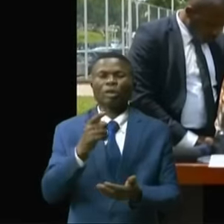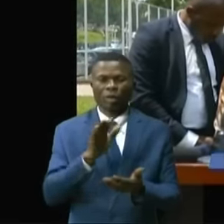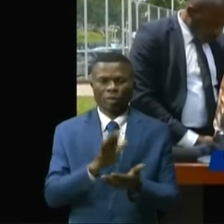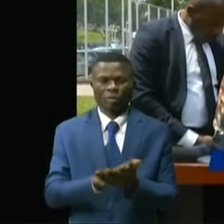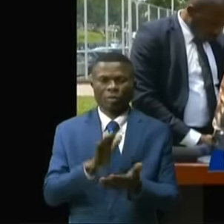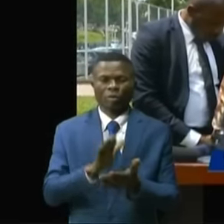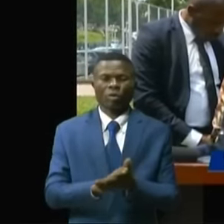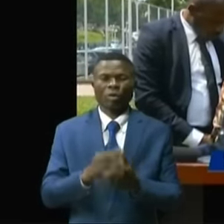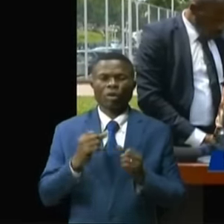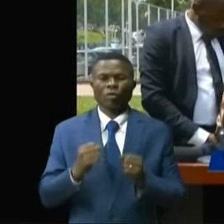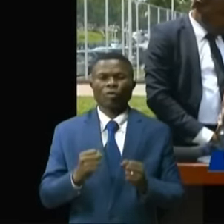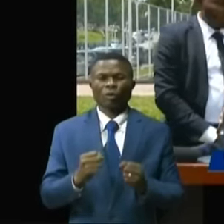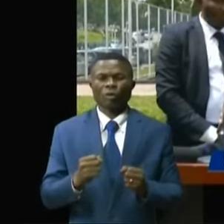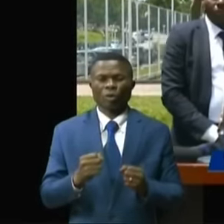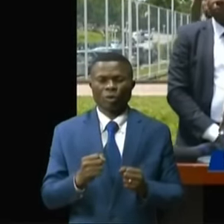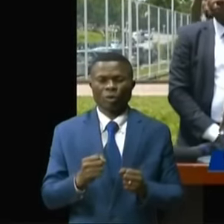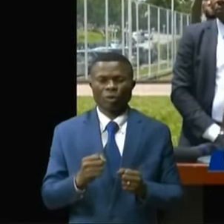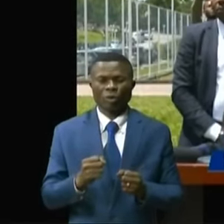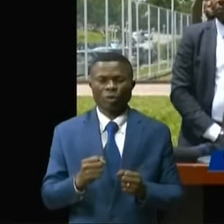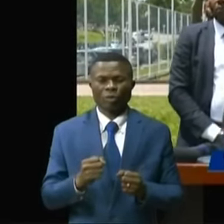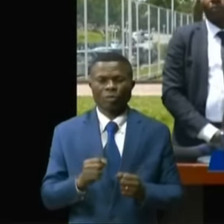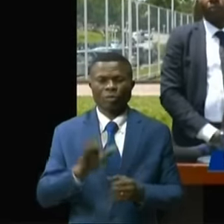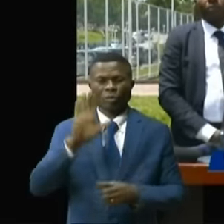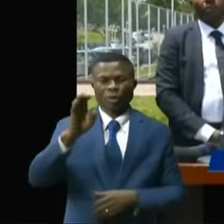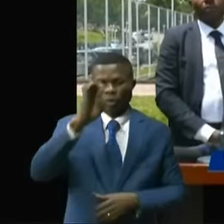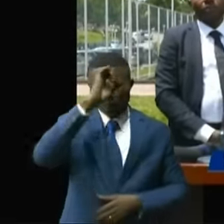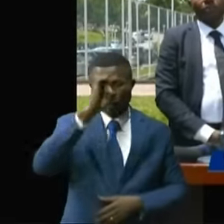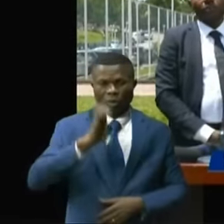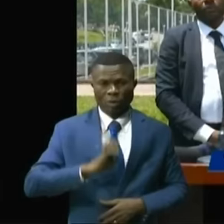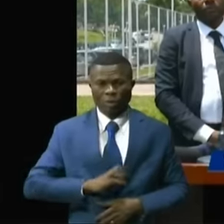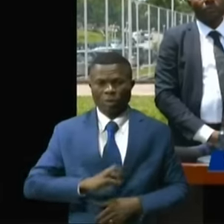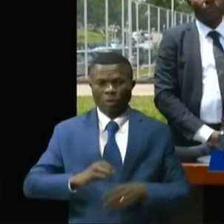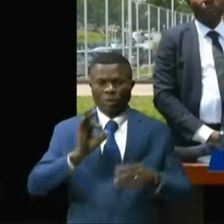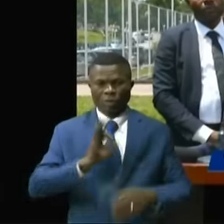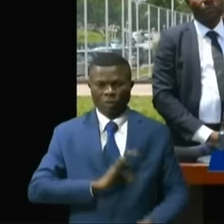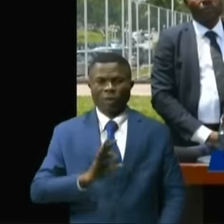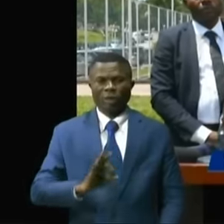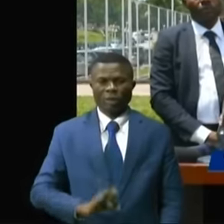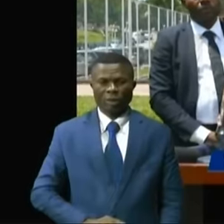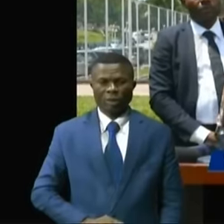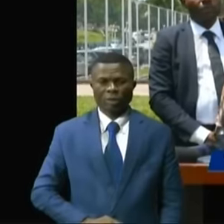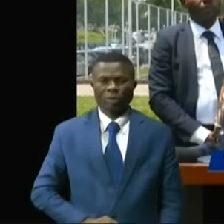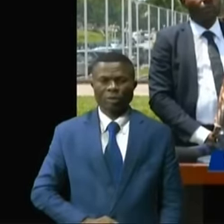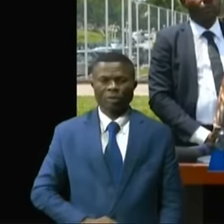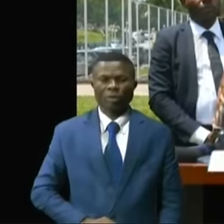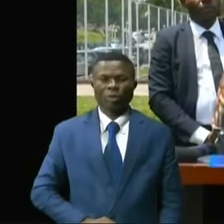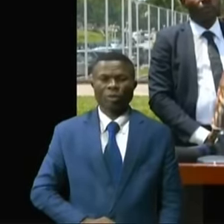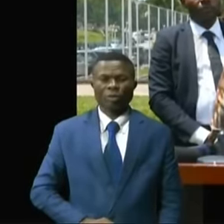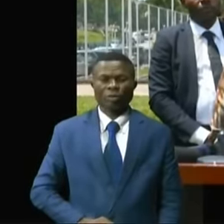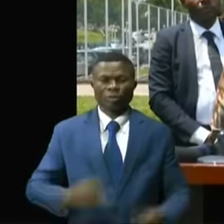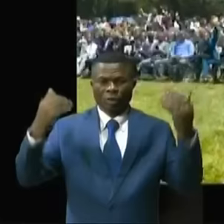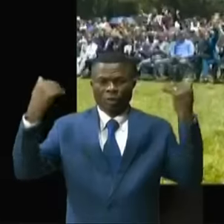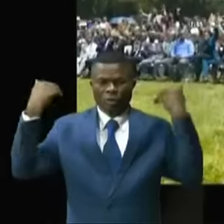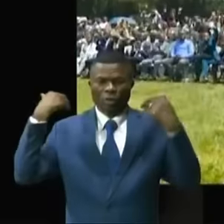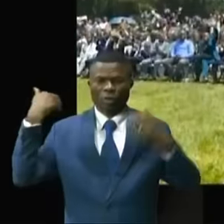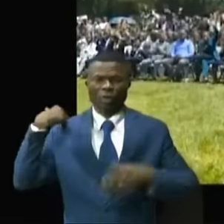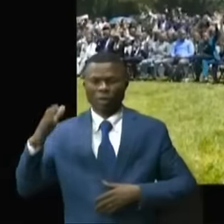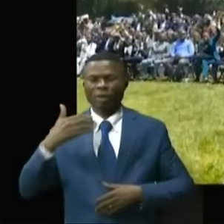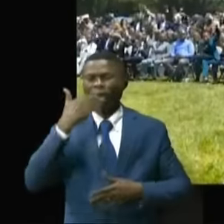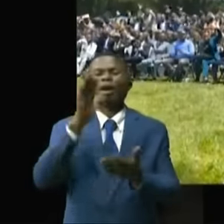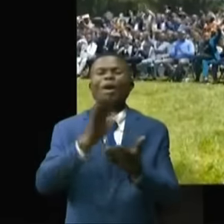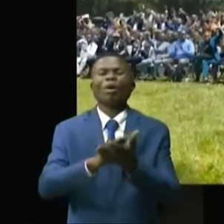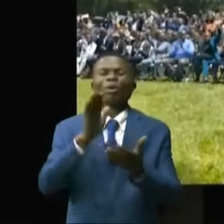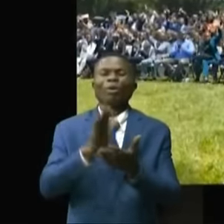des vibrants hommages à Son Excellence Félix Antoine tisekedi tilombo chef de